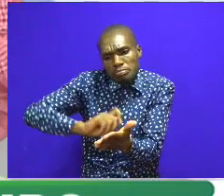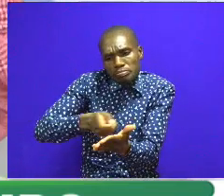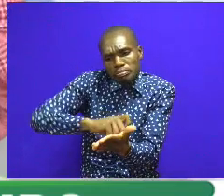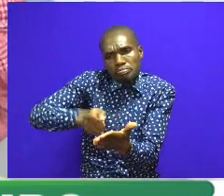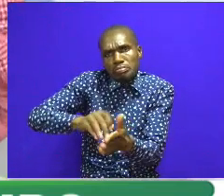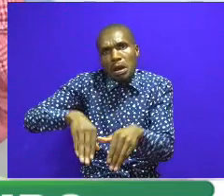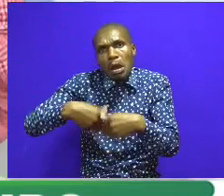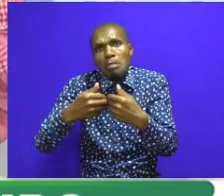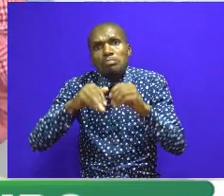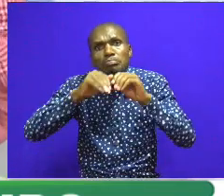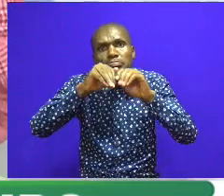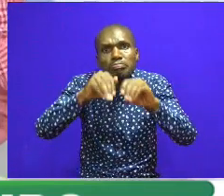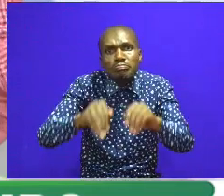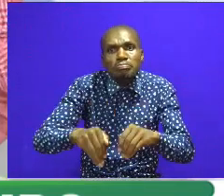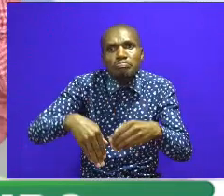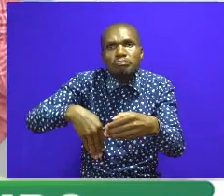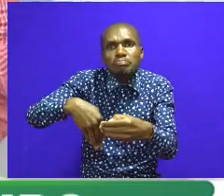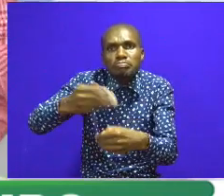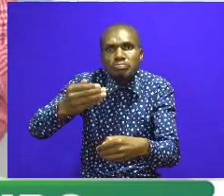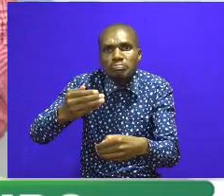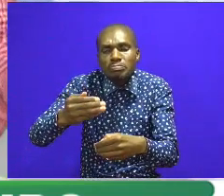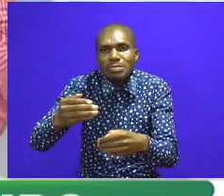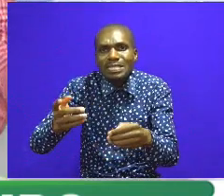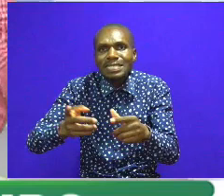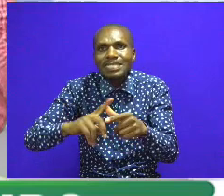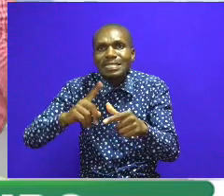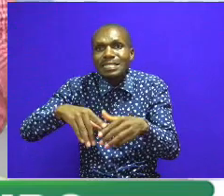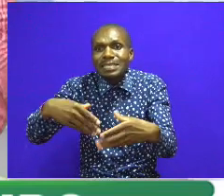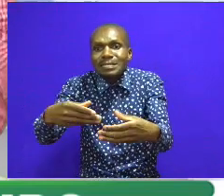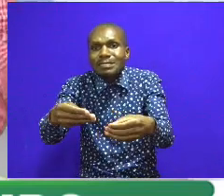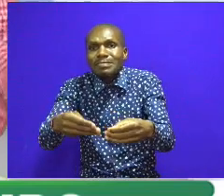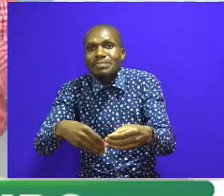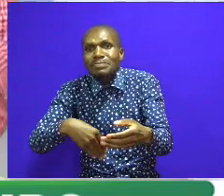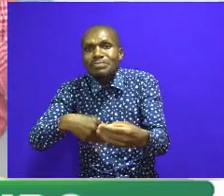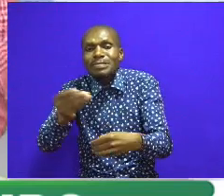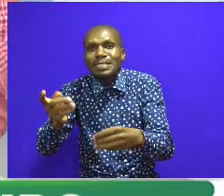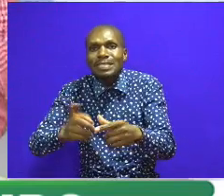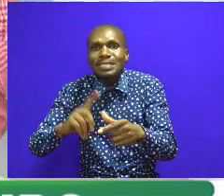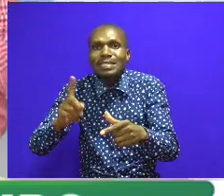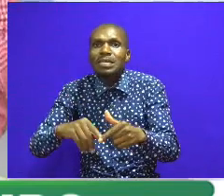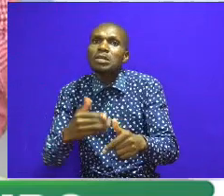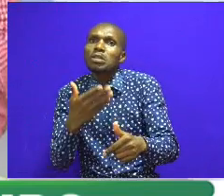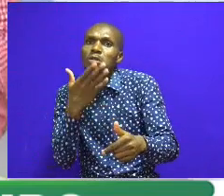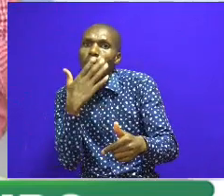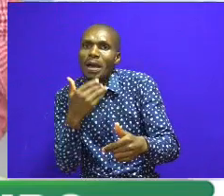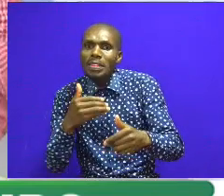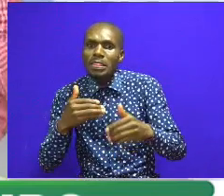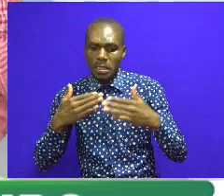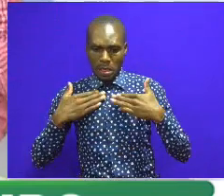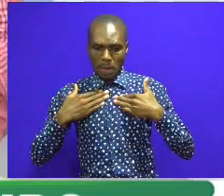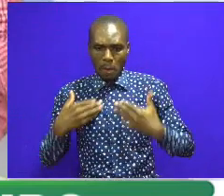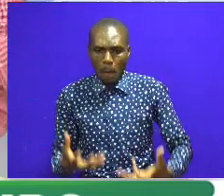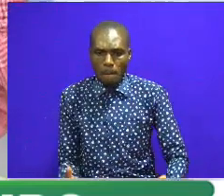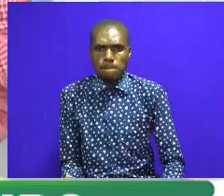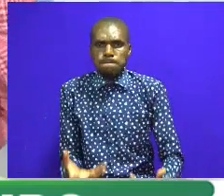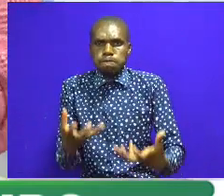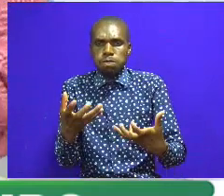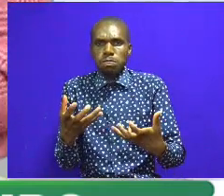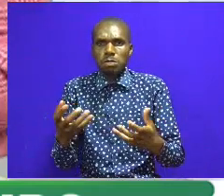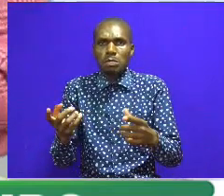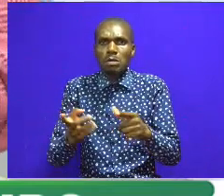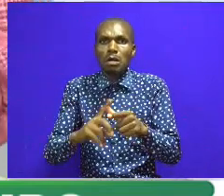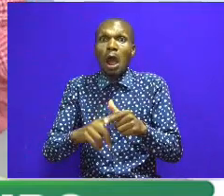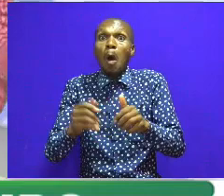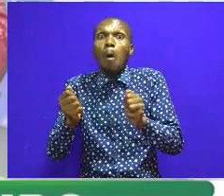ni gokubule mu bwogo kya sabagori ogondo babete bako omugondo yu nakugani umugako ya tindu kurukuruwa ase omugondo yu. Korenga na